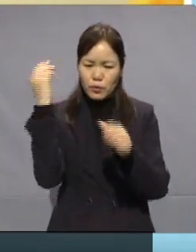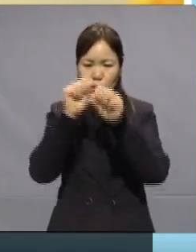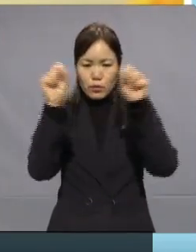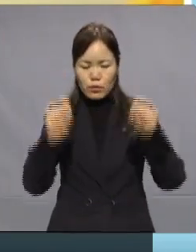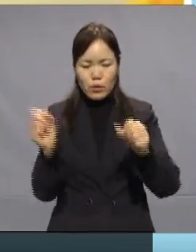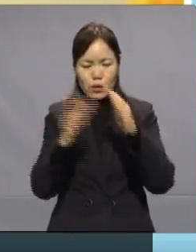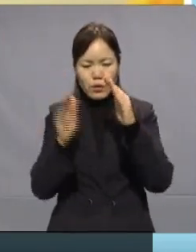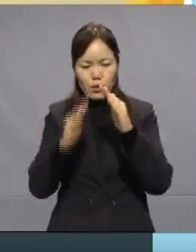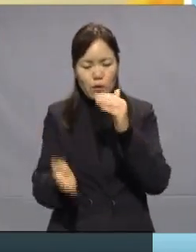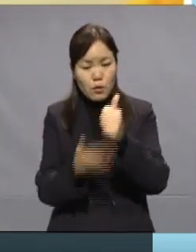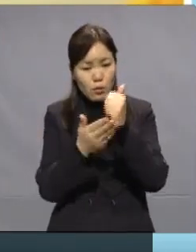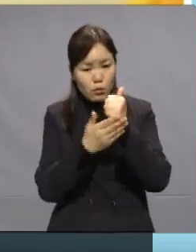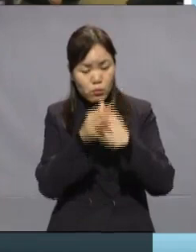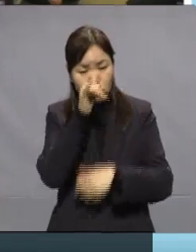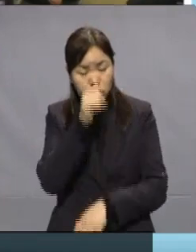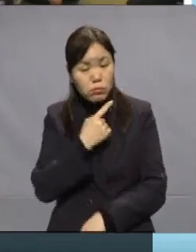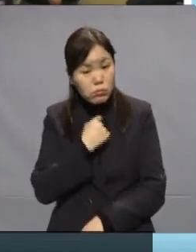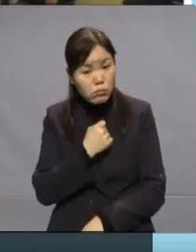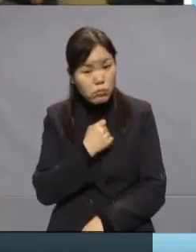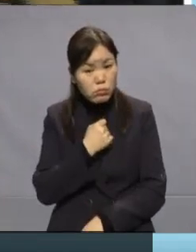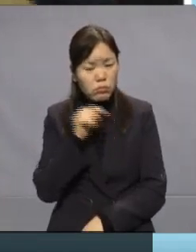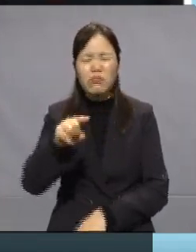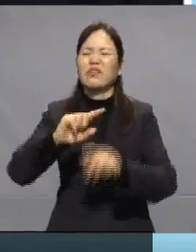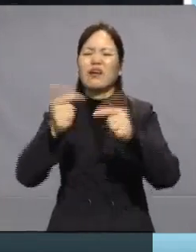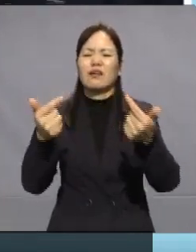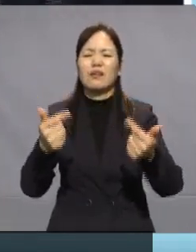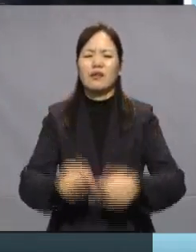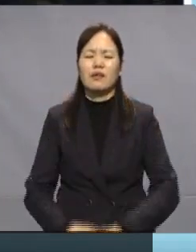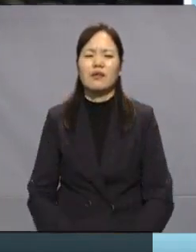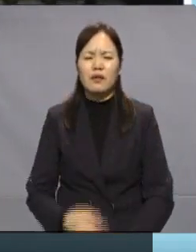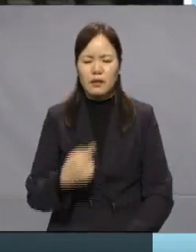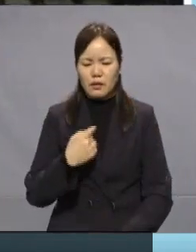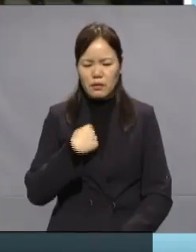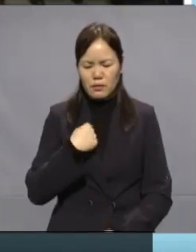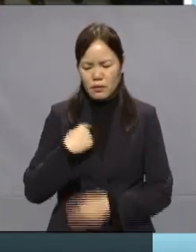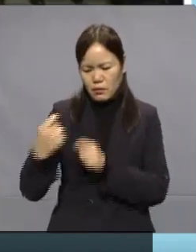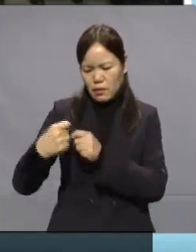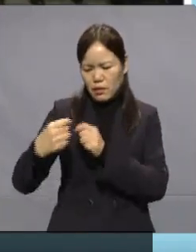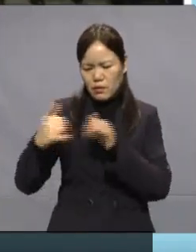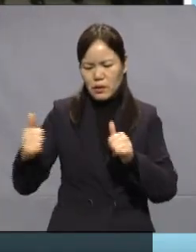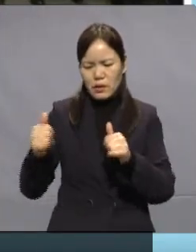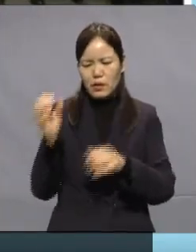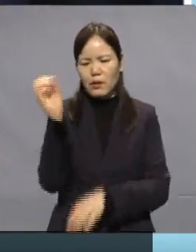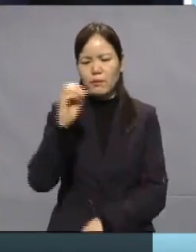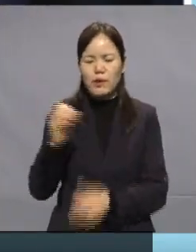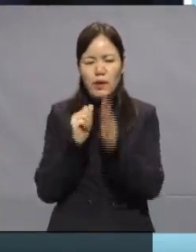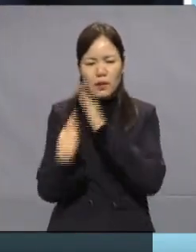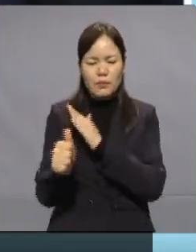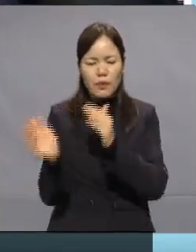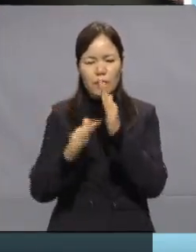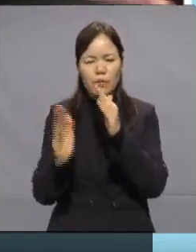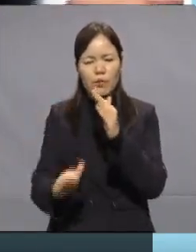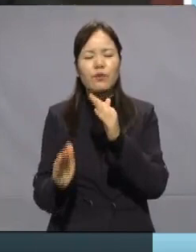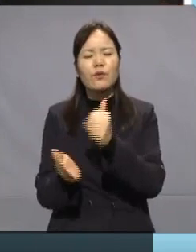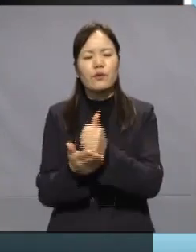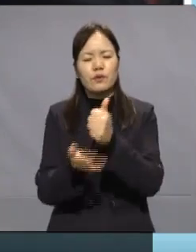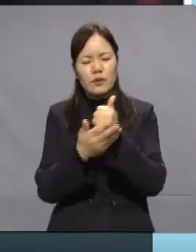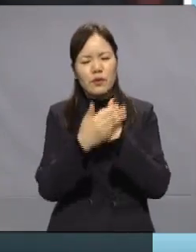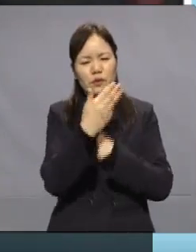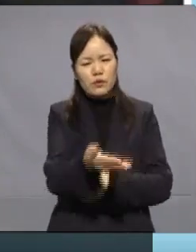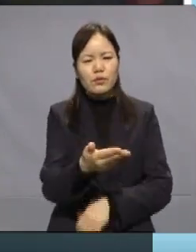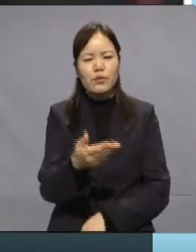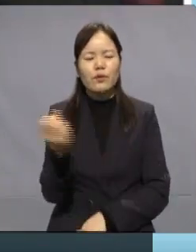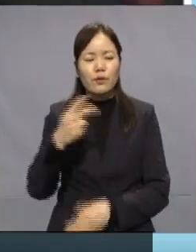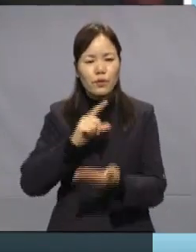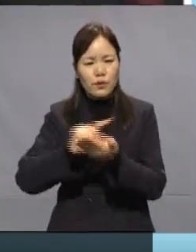공채를 해왔는가를 좀 미뤄보면 또 그렇지 않은 측면이 있습니다 자신들의 측근들을 비례대표 공천을 준다거나 아니면 지역구에 특히 예를